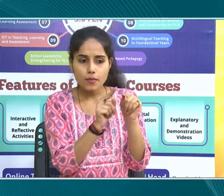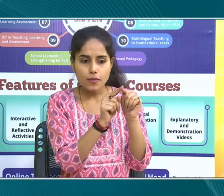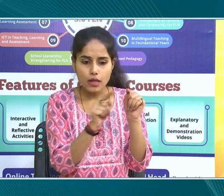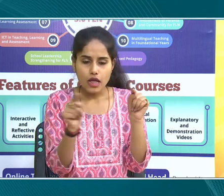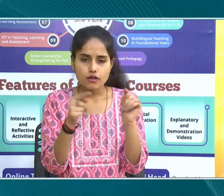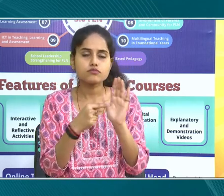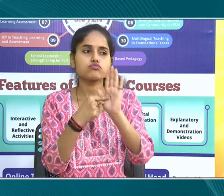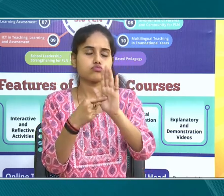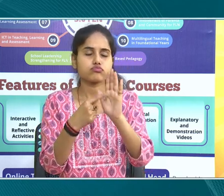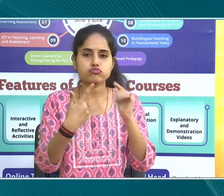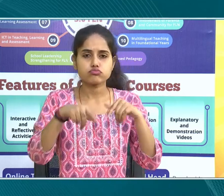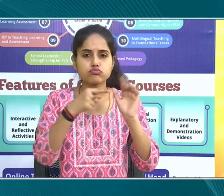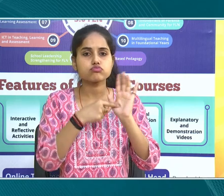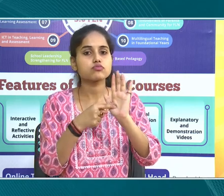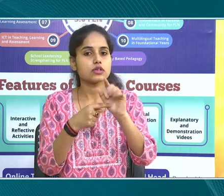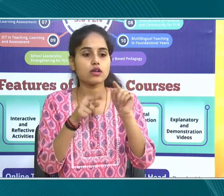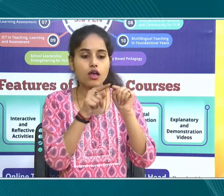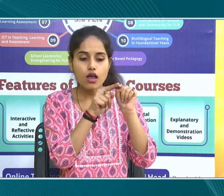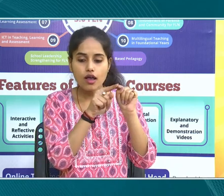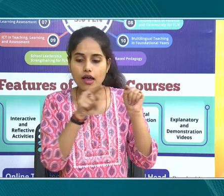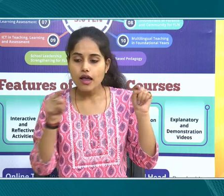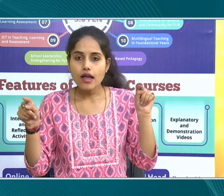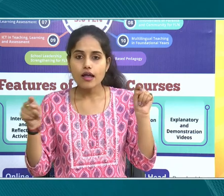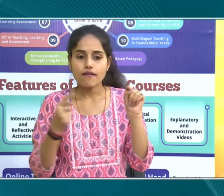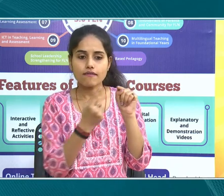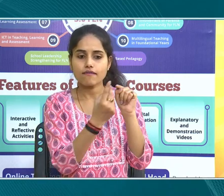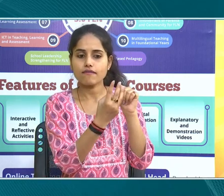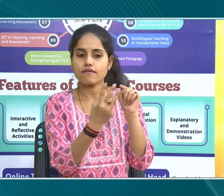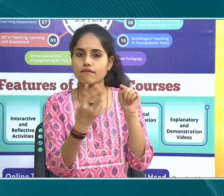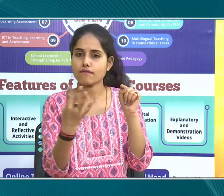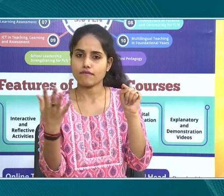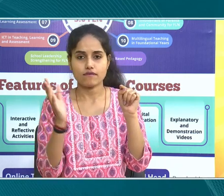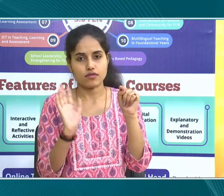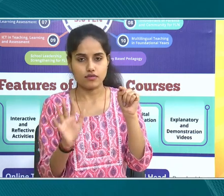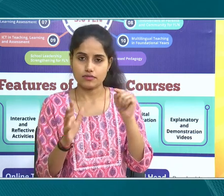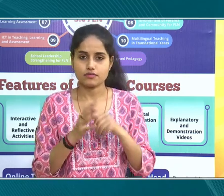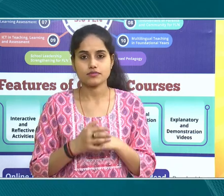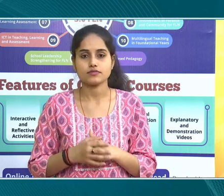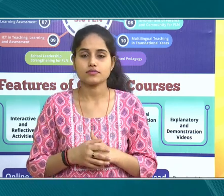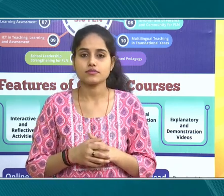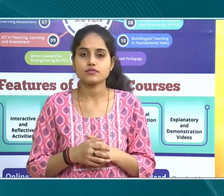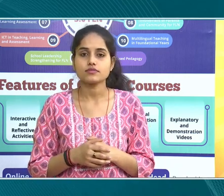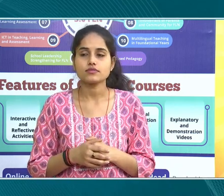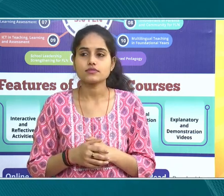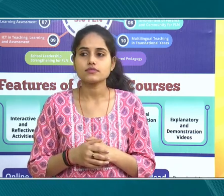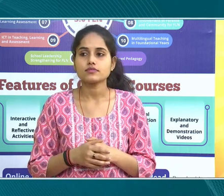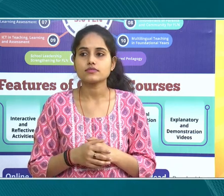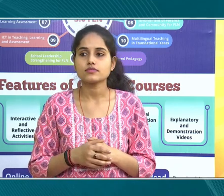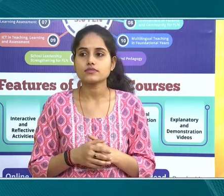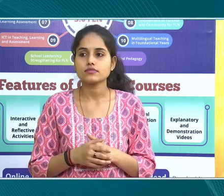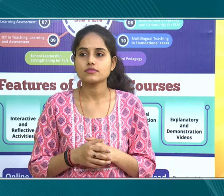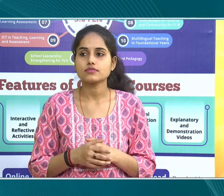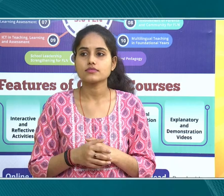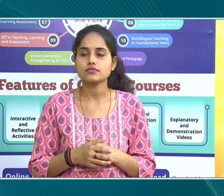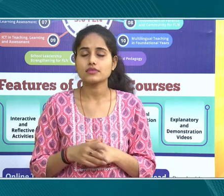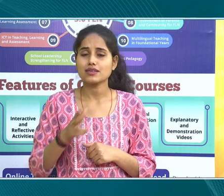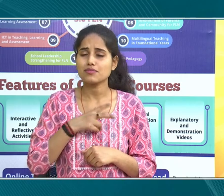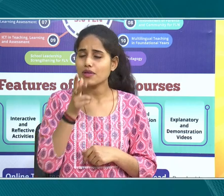बराबर दूरी पर उन्होंने नंबर्स लगाए अब मैंने